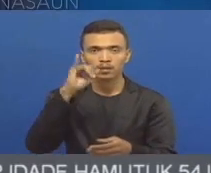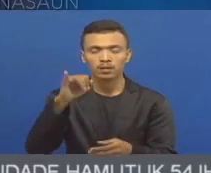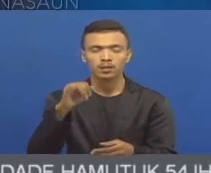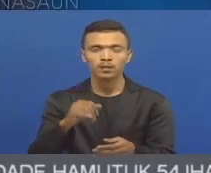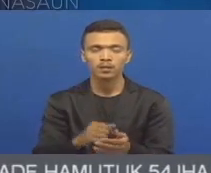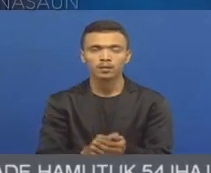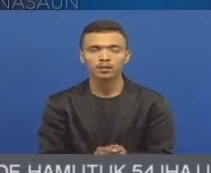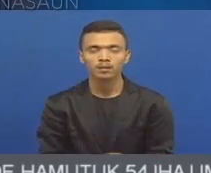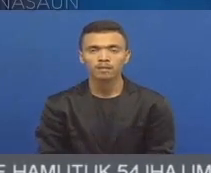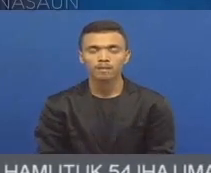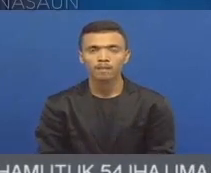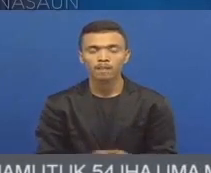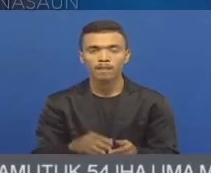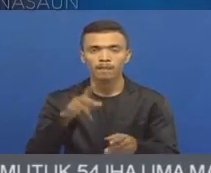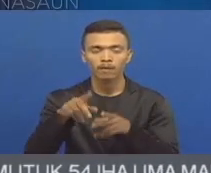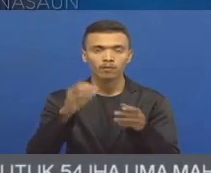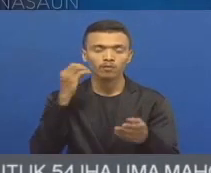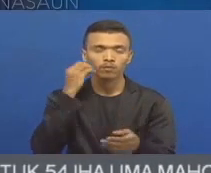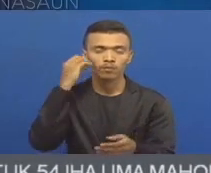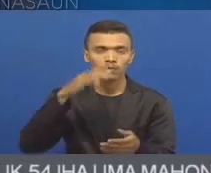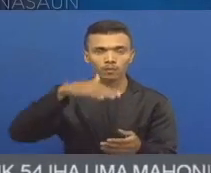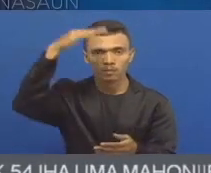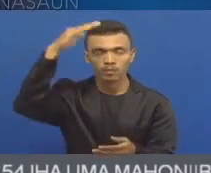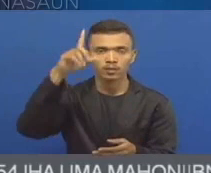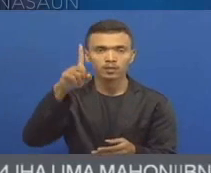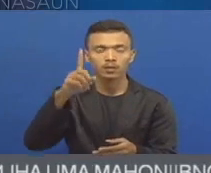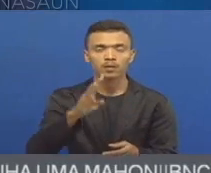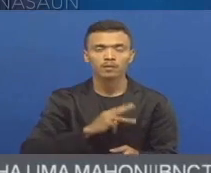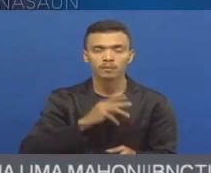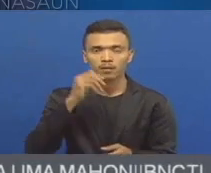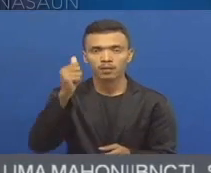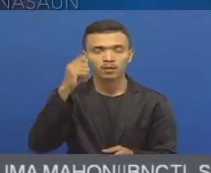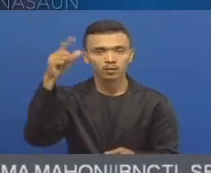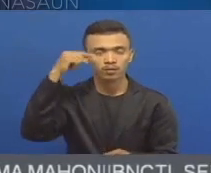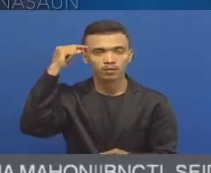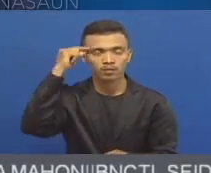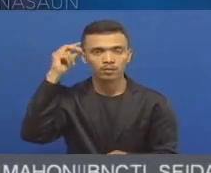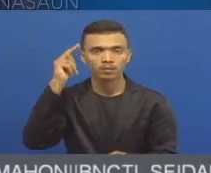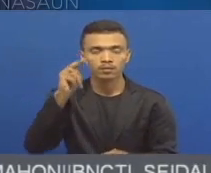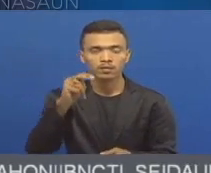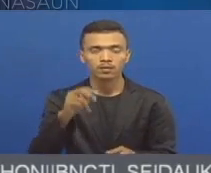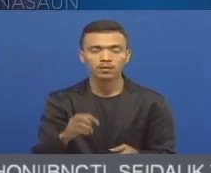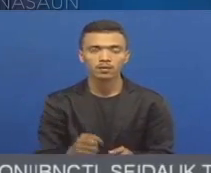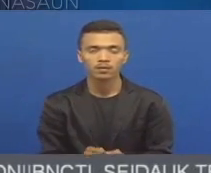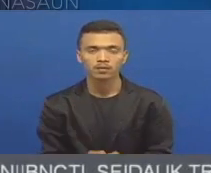uma mahan bot ema bot ni nian depois ida seluk iha maliana ne guvernian